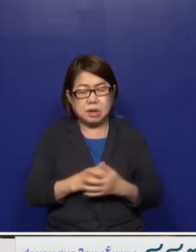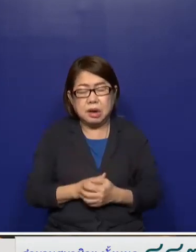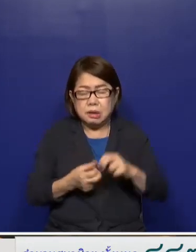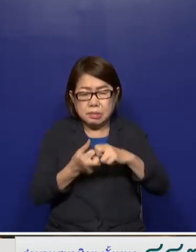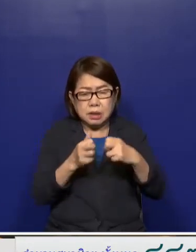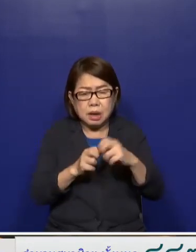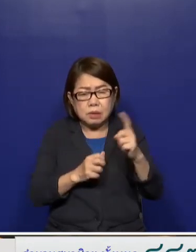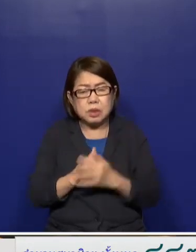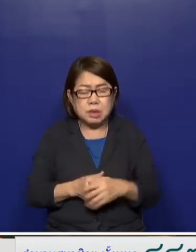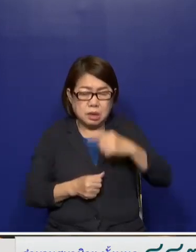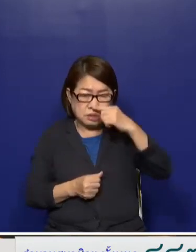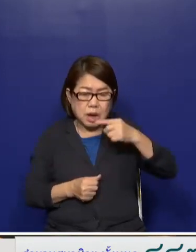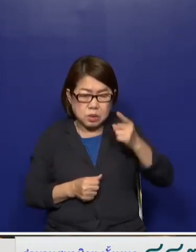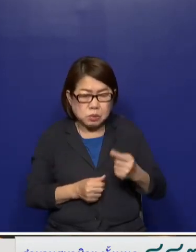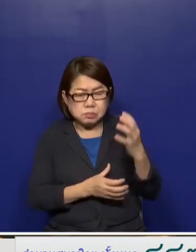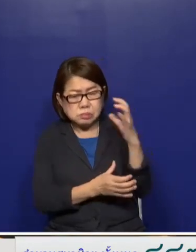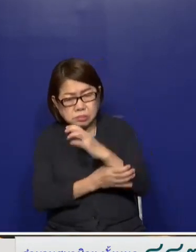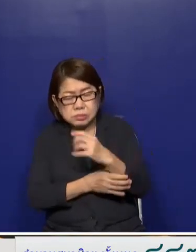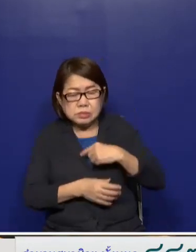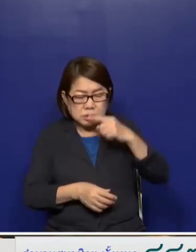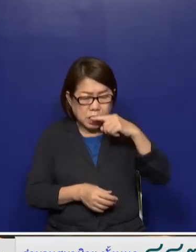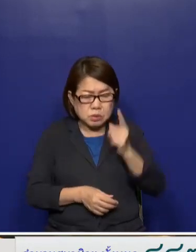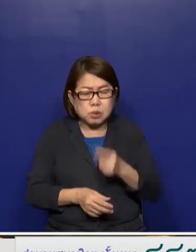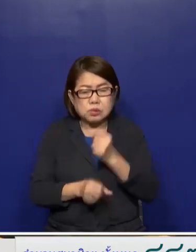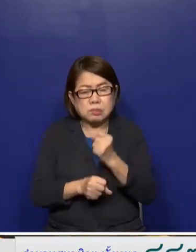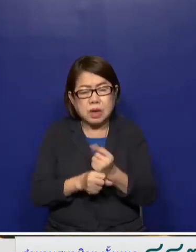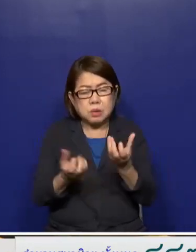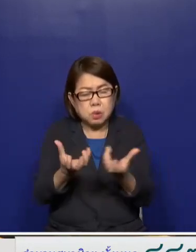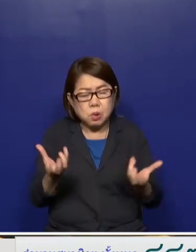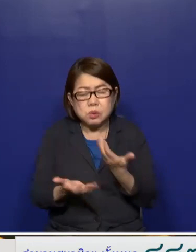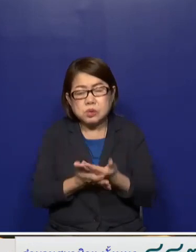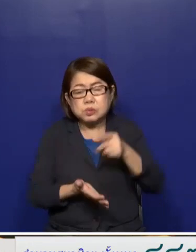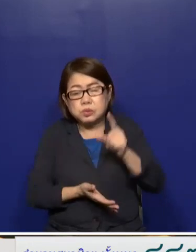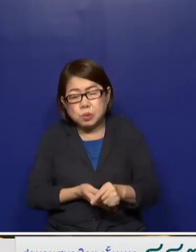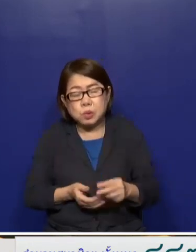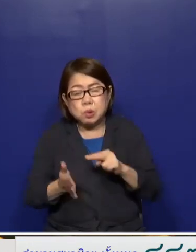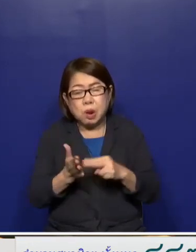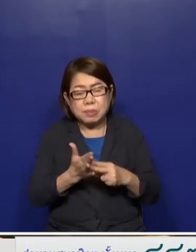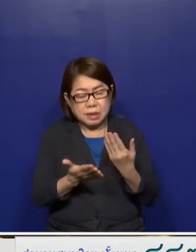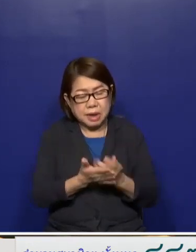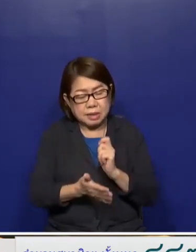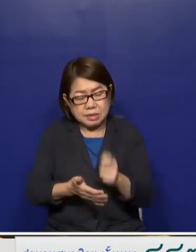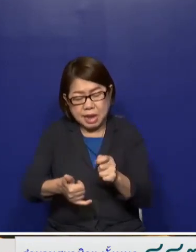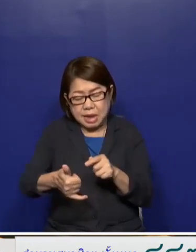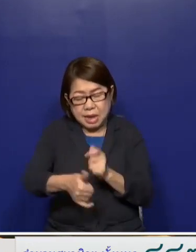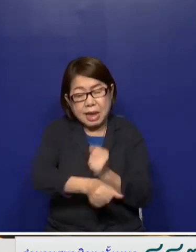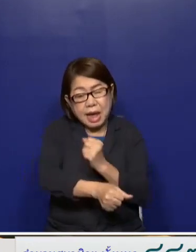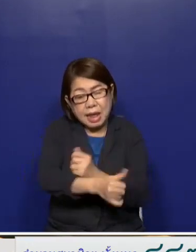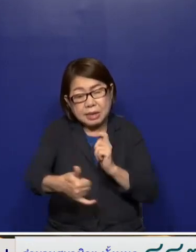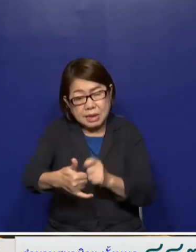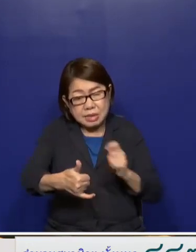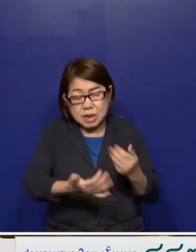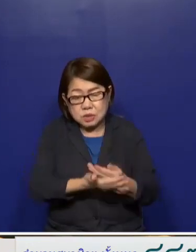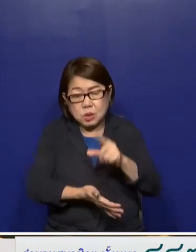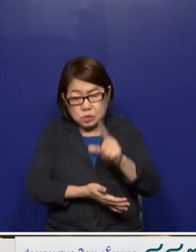นี้จะต้องผลิตสินค้าที่มีราคาถูกแน่นอนครับแรงงานต้องถูกด้วยเพราะเราไม่กล้าเ